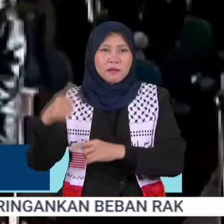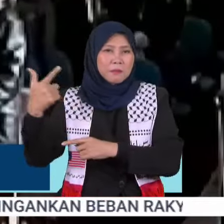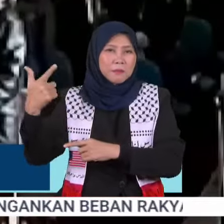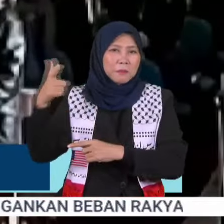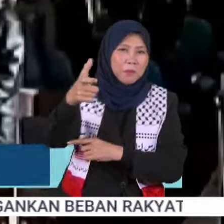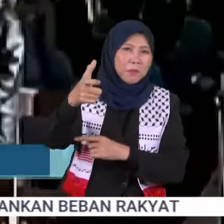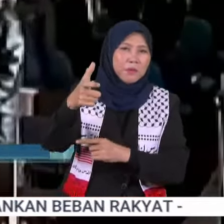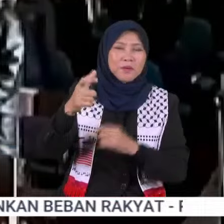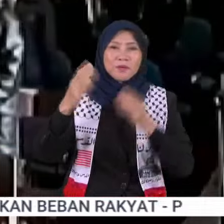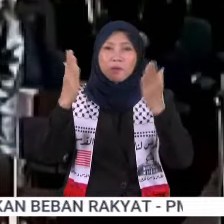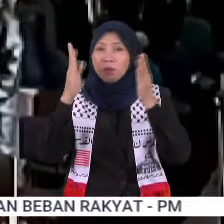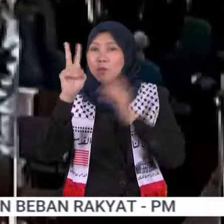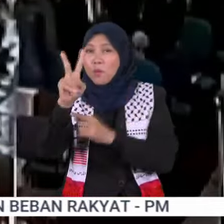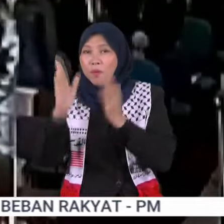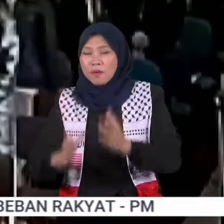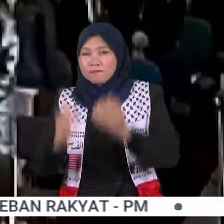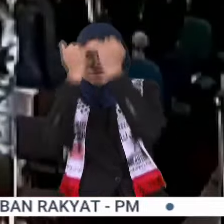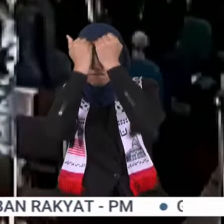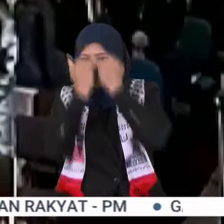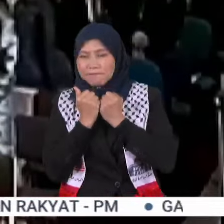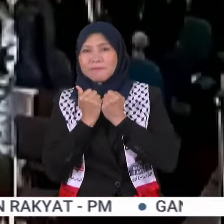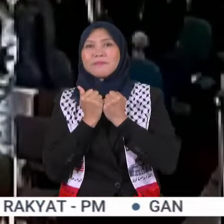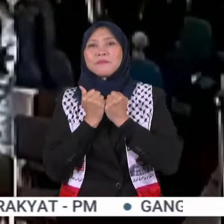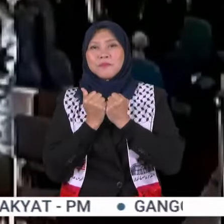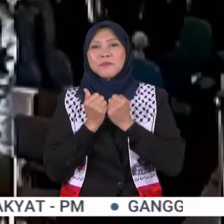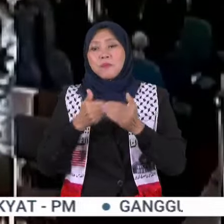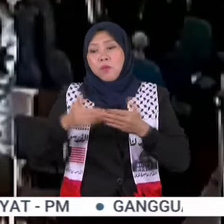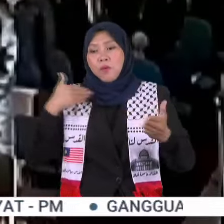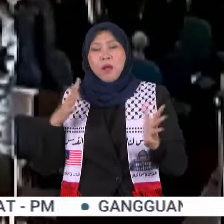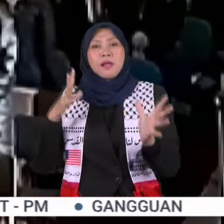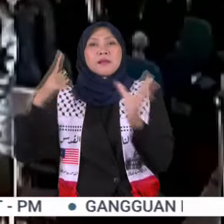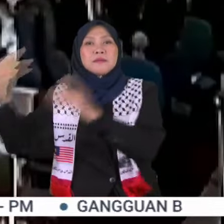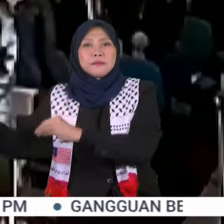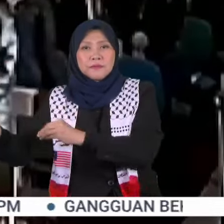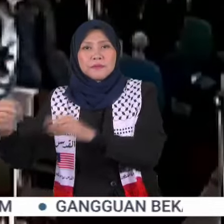dua lelaki bertopeng sebelum bergegas meninggalkan tempat kejadian.